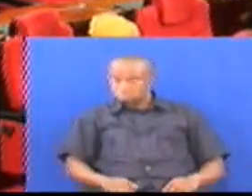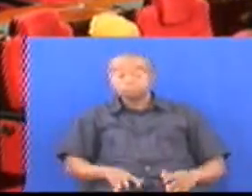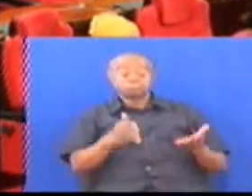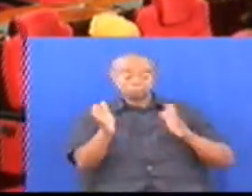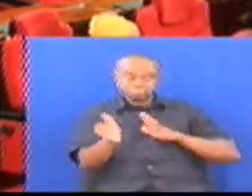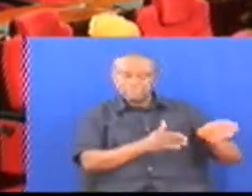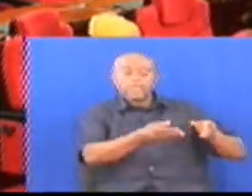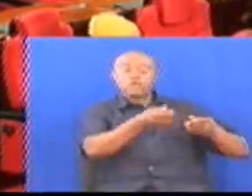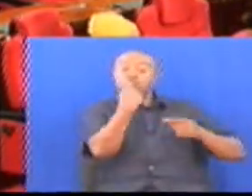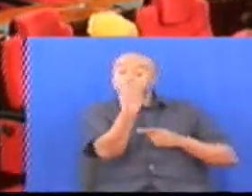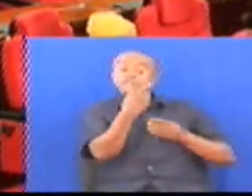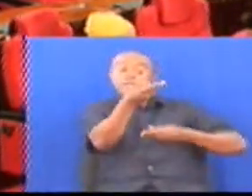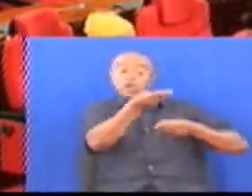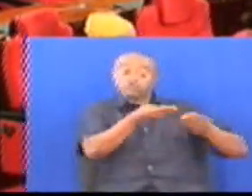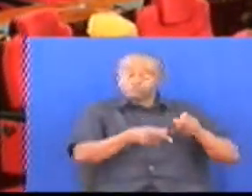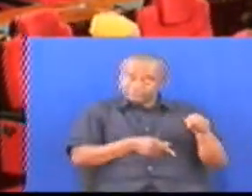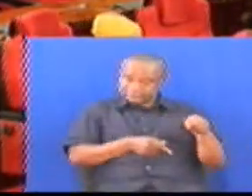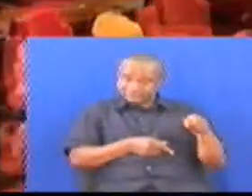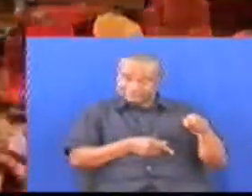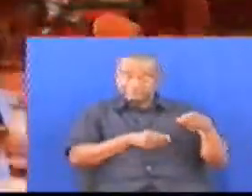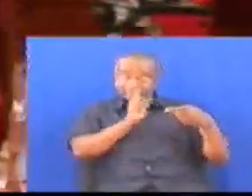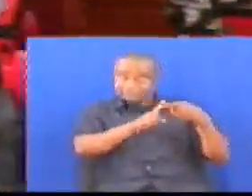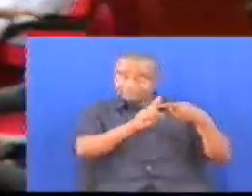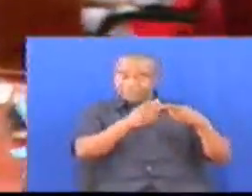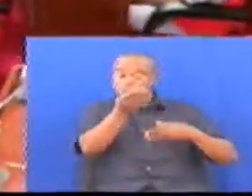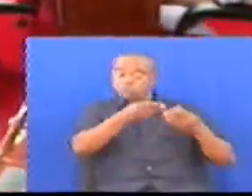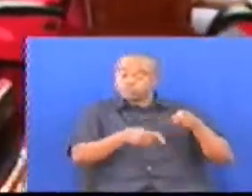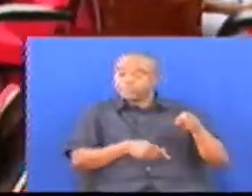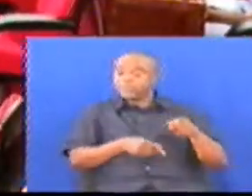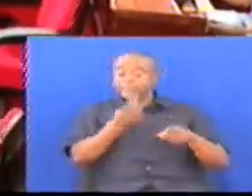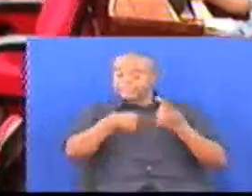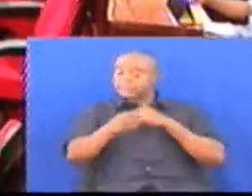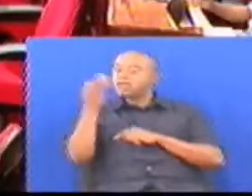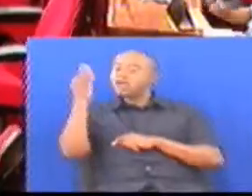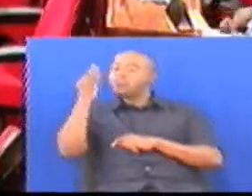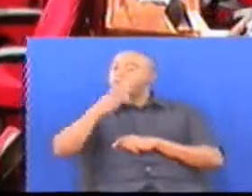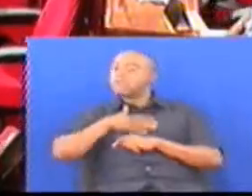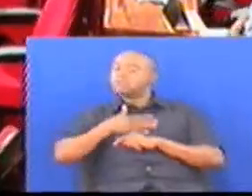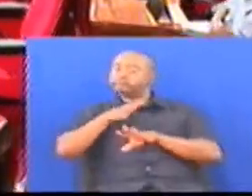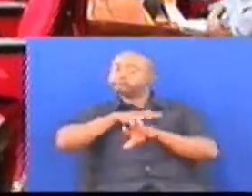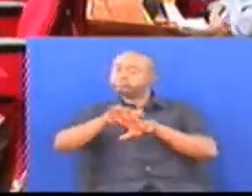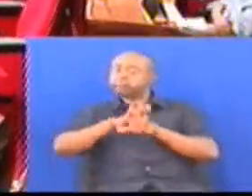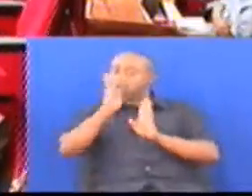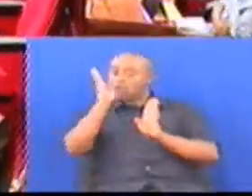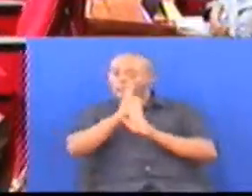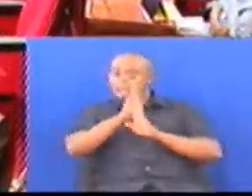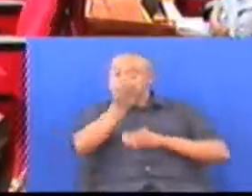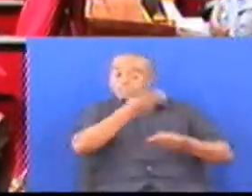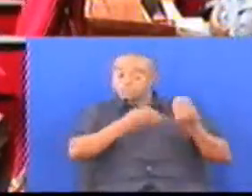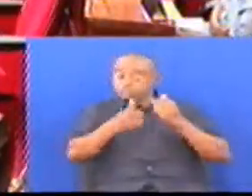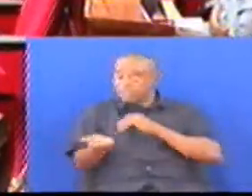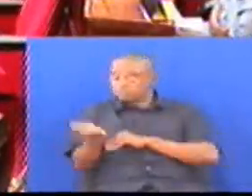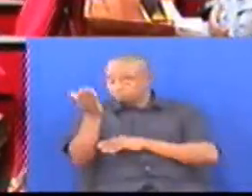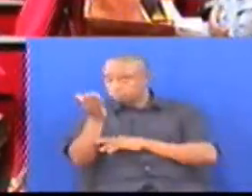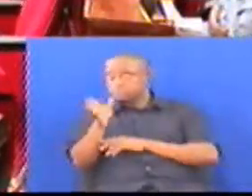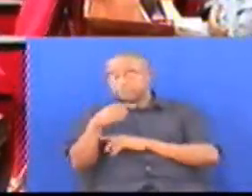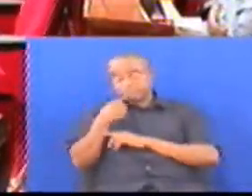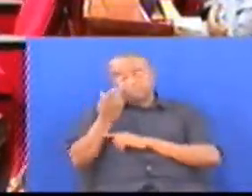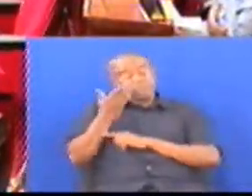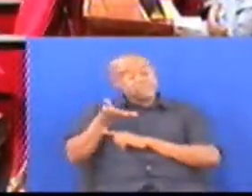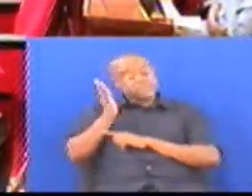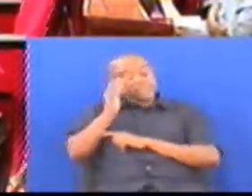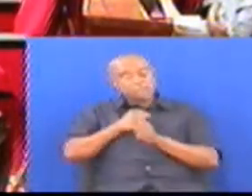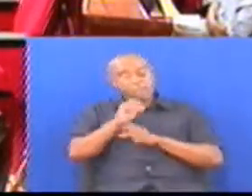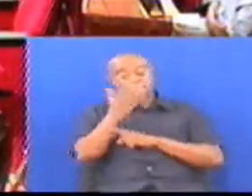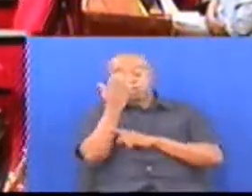Uchumi. Mheshimiwa Spika, kama nilivyoeleza katika hotuba yangu kuhusu hali ya uchumi leo asubuhi, serikali ya awamu ya